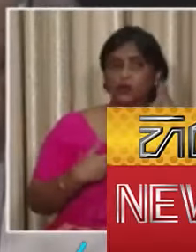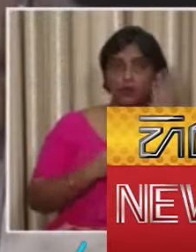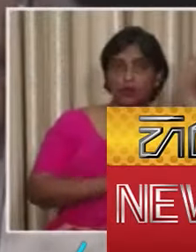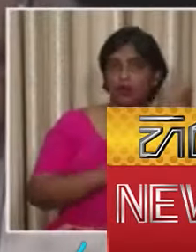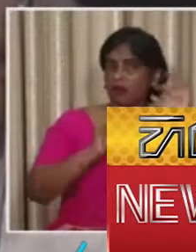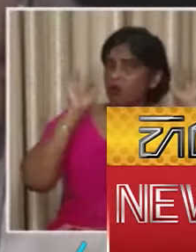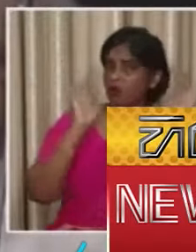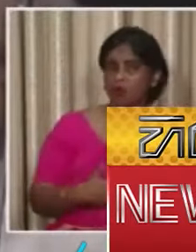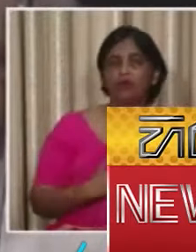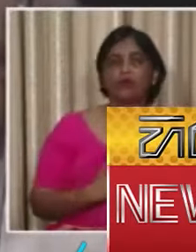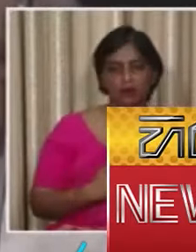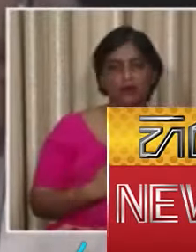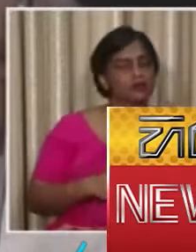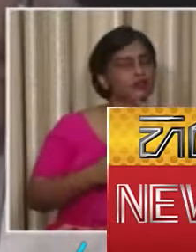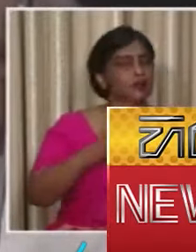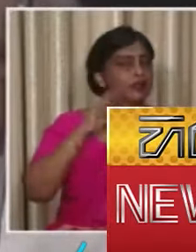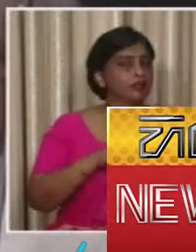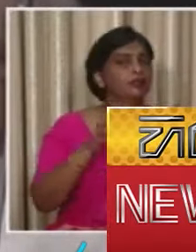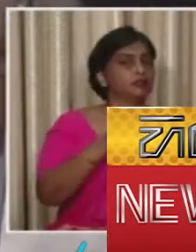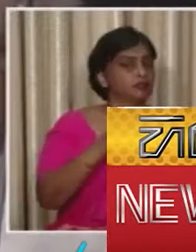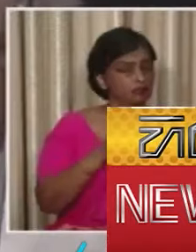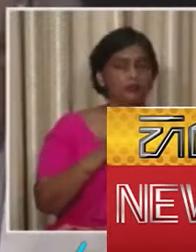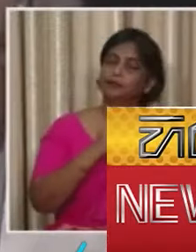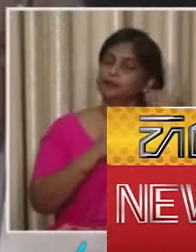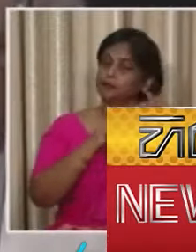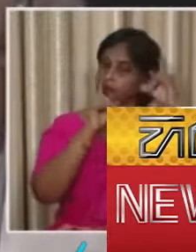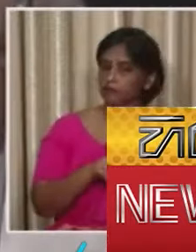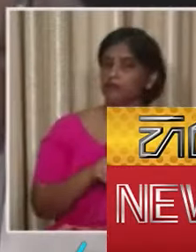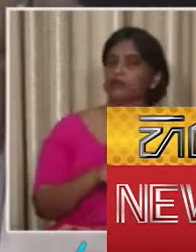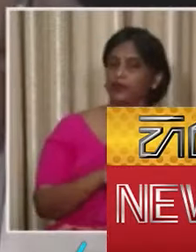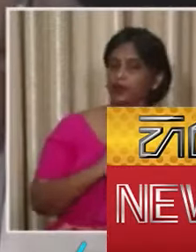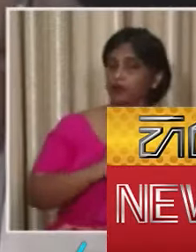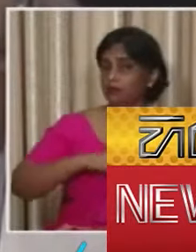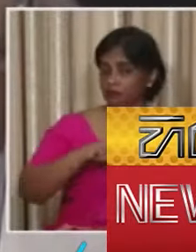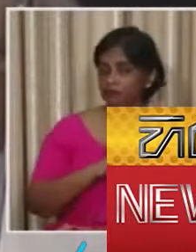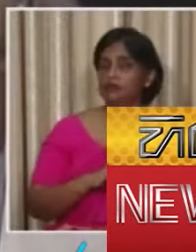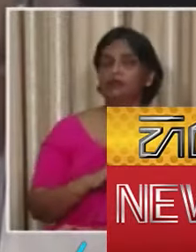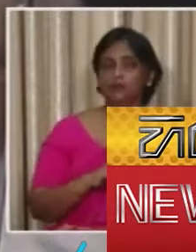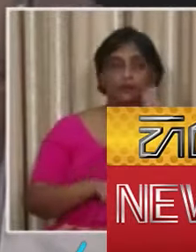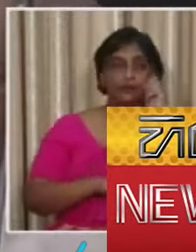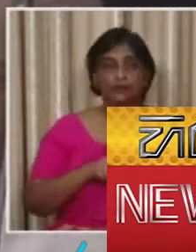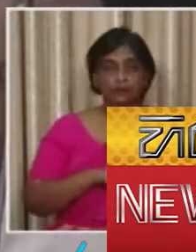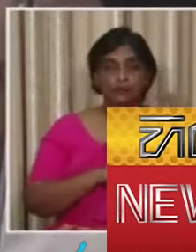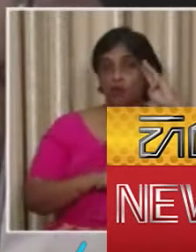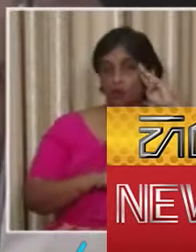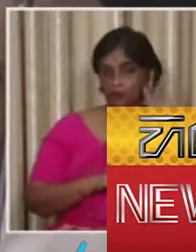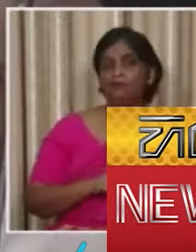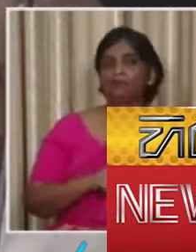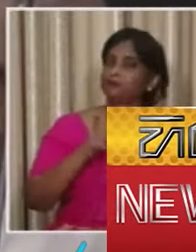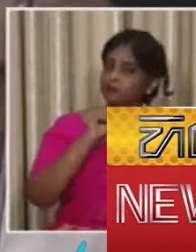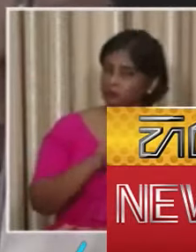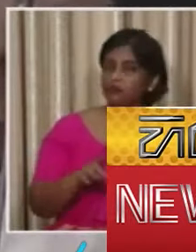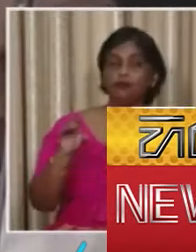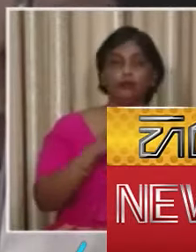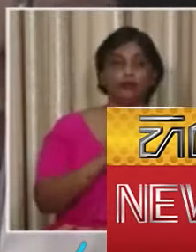ගන්න නැතුව. සමහර දේශපාලන කණ්ඩායම් ඉදිරියටත් මේ ආකාරයටම ක්‍රියා කරන බවට ජනතාවට පොරොන්දු වෙනවා. අපි